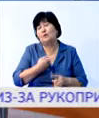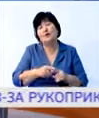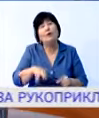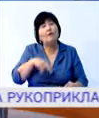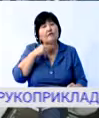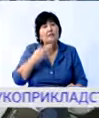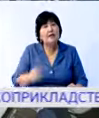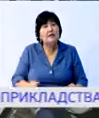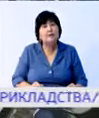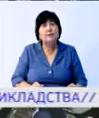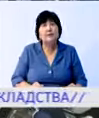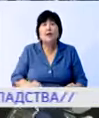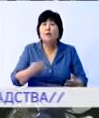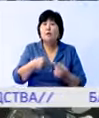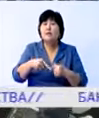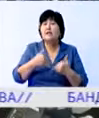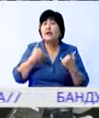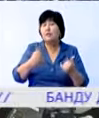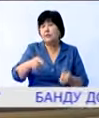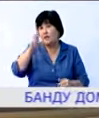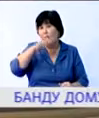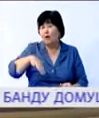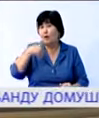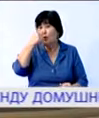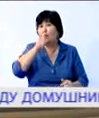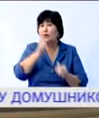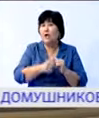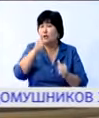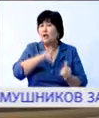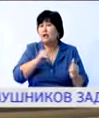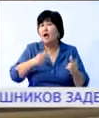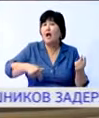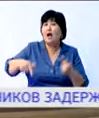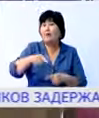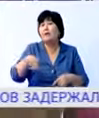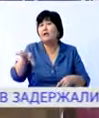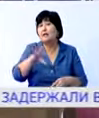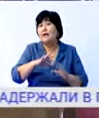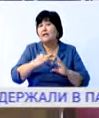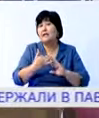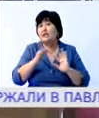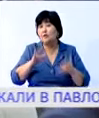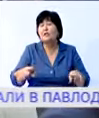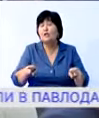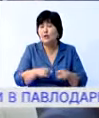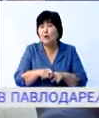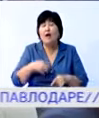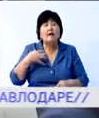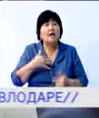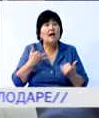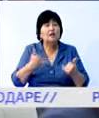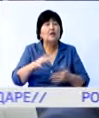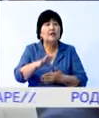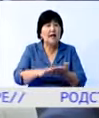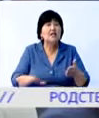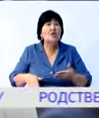внимание. Бизнес благодаря поддержке государства год от года набирает обороты, и в сельской местности в том числе. Важно его и